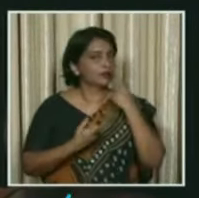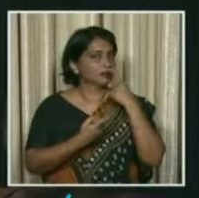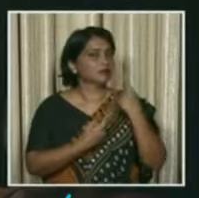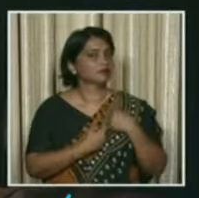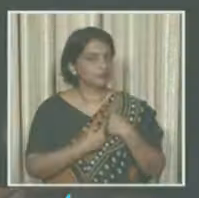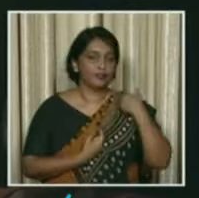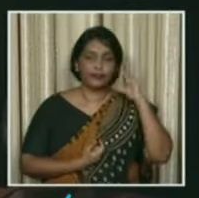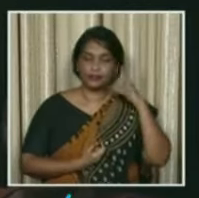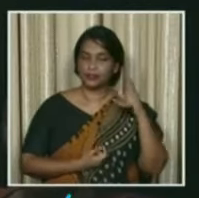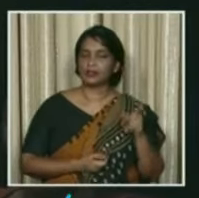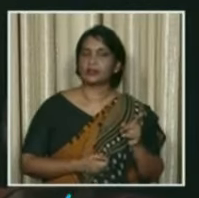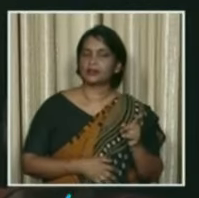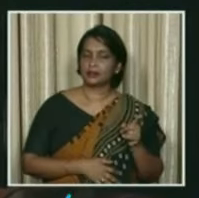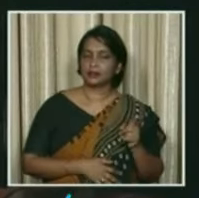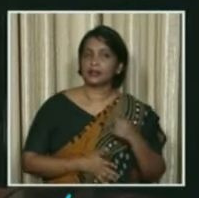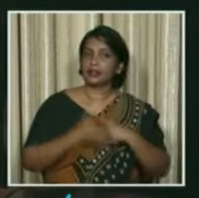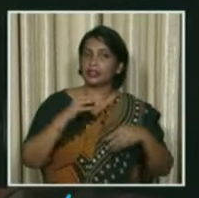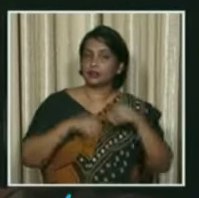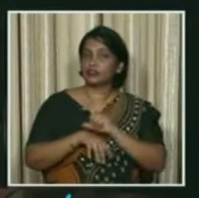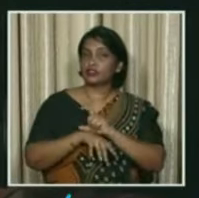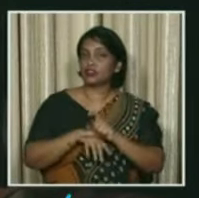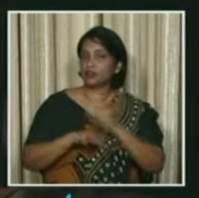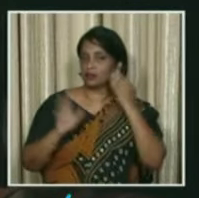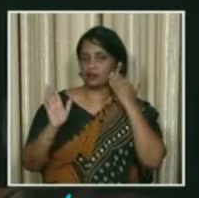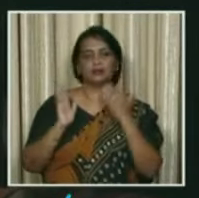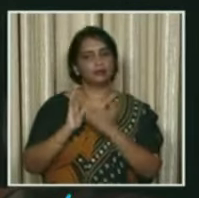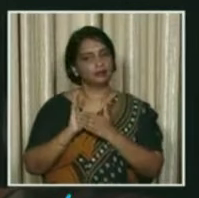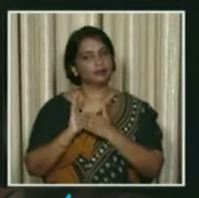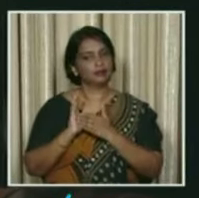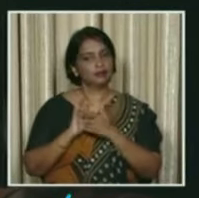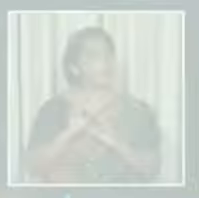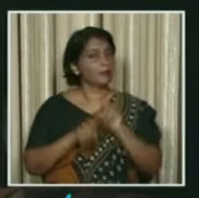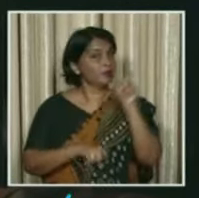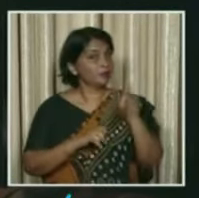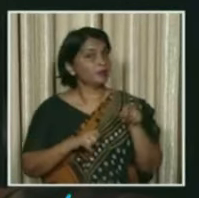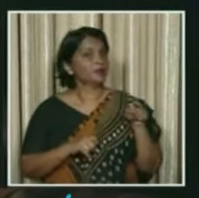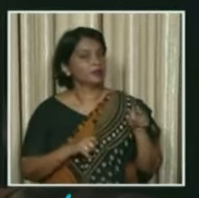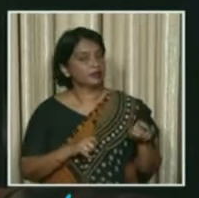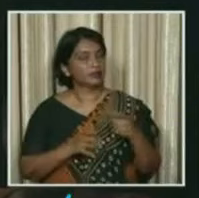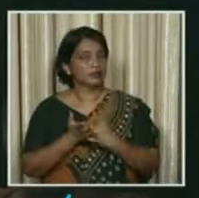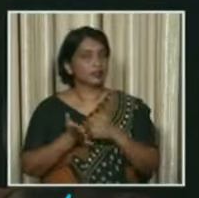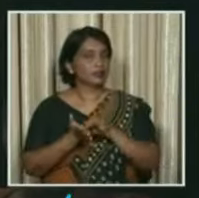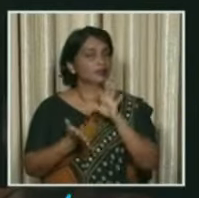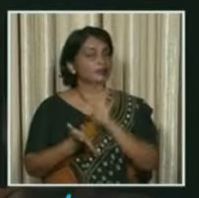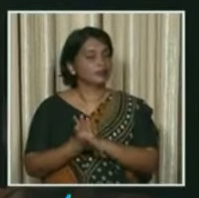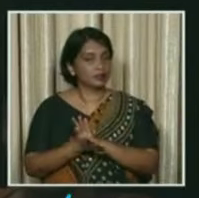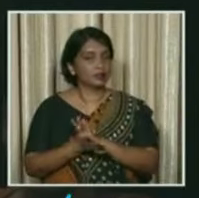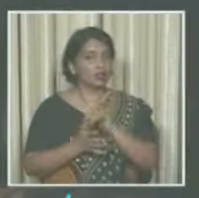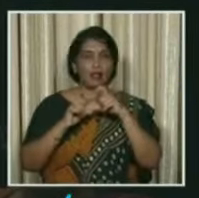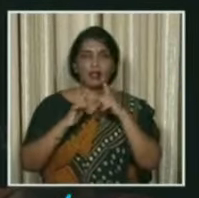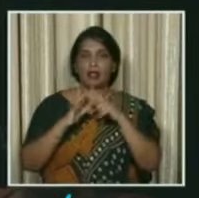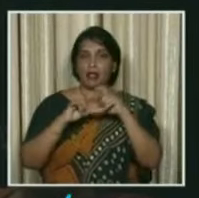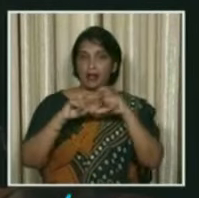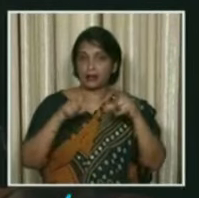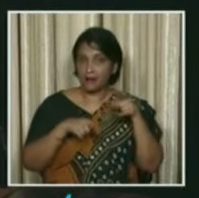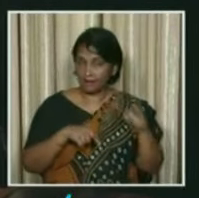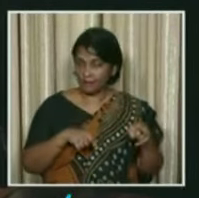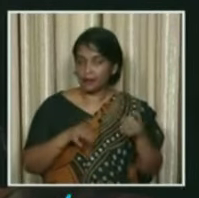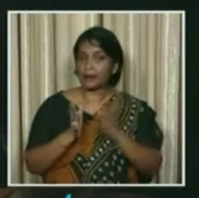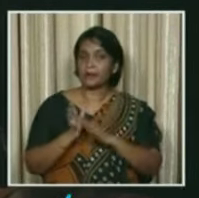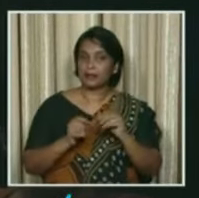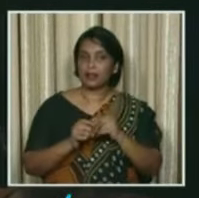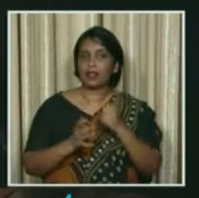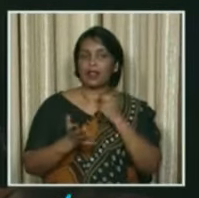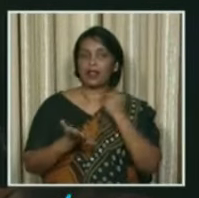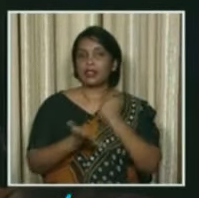කරා, විශේෂයෙන්ම මැතිවරණ කොමිෂමේ අවධානය යොමු කරලා මේ මාධ්‍යවේදීන්ටත් ලියාපදිංචි නිල හැඳුනුම්පත් තියෙන මාධ්‍යවේදීන්ට තැපැල්